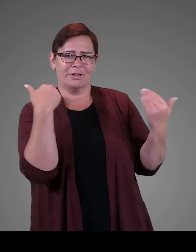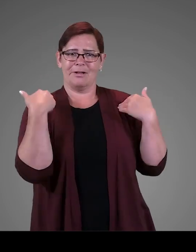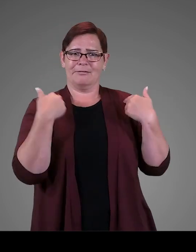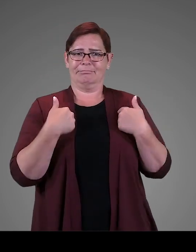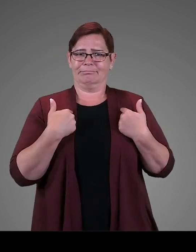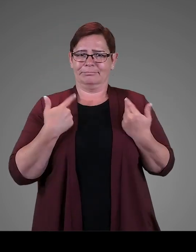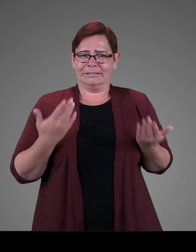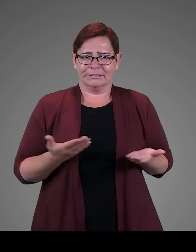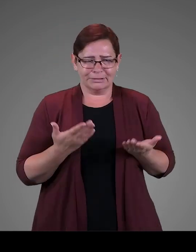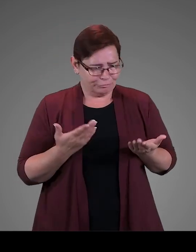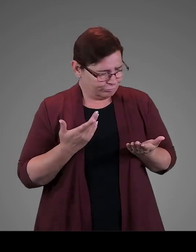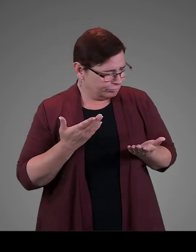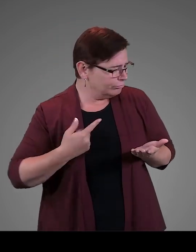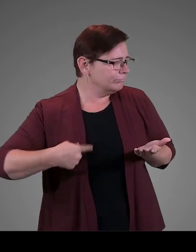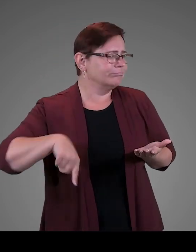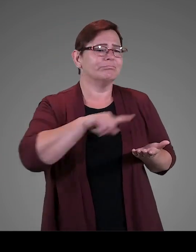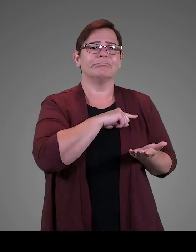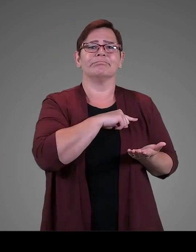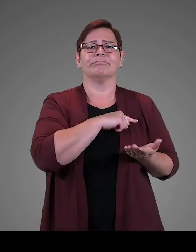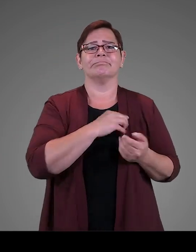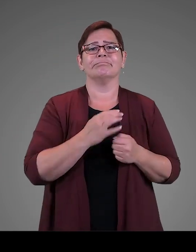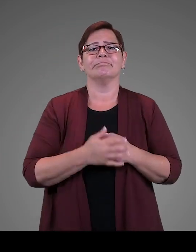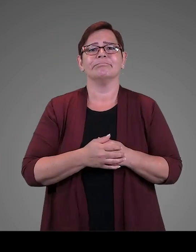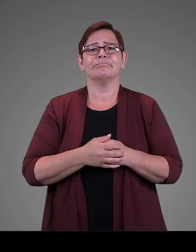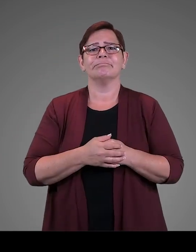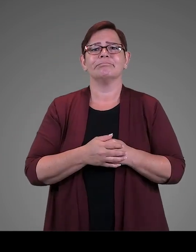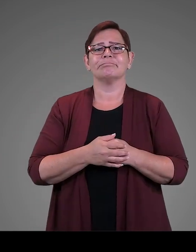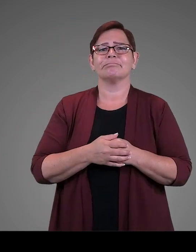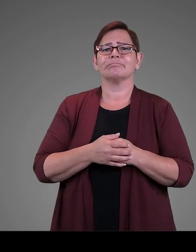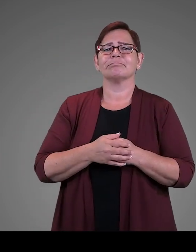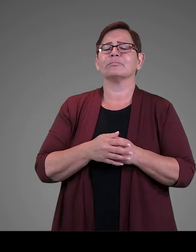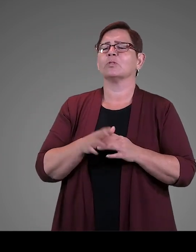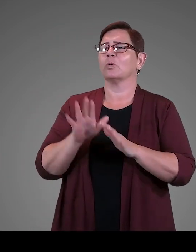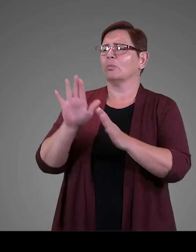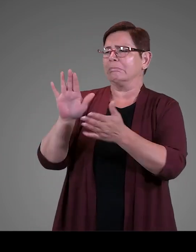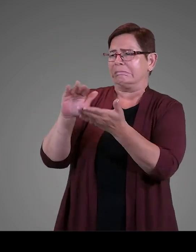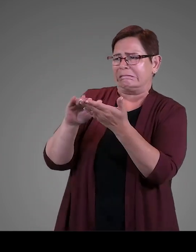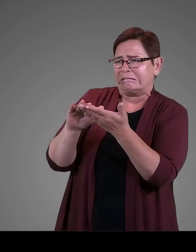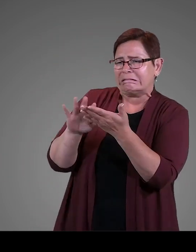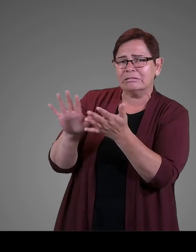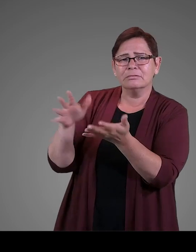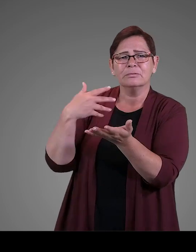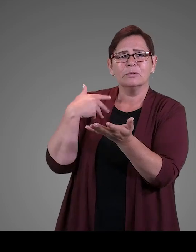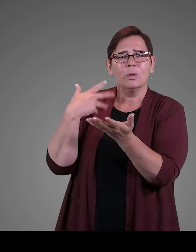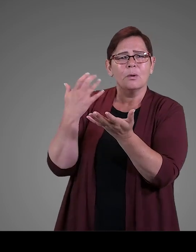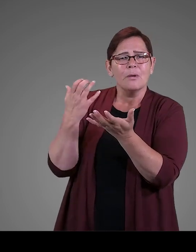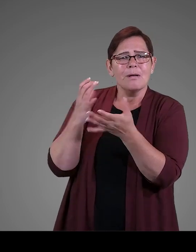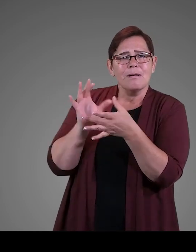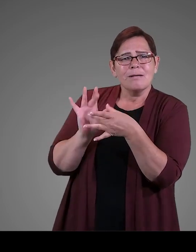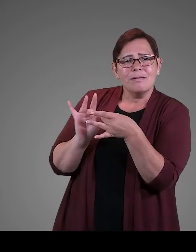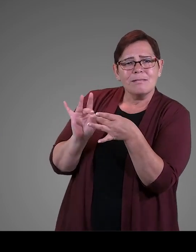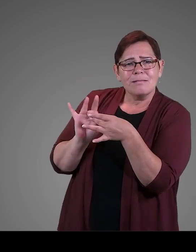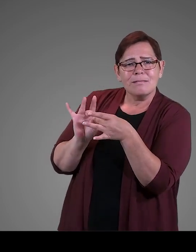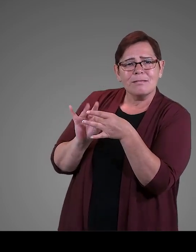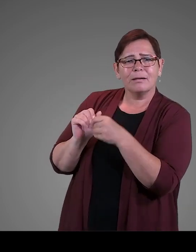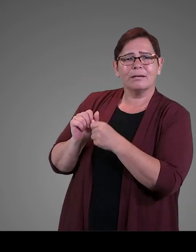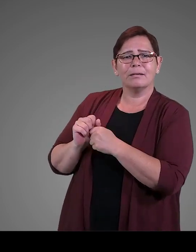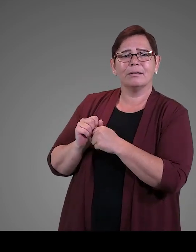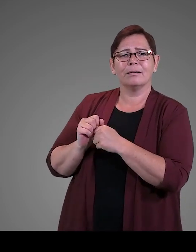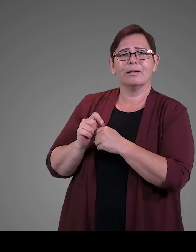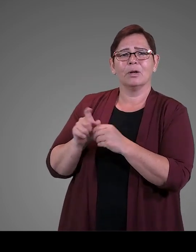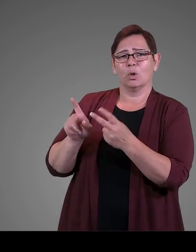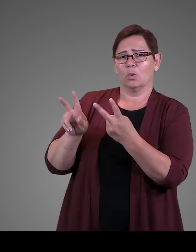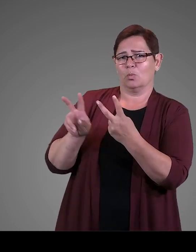remercier d'être ici avec nous parce que c'est vraiment... Excuse-moi, juste Non, ça va pas bien.